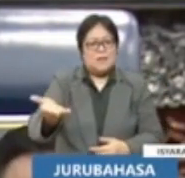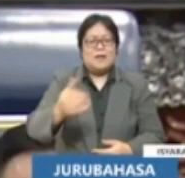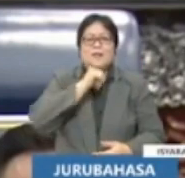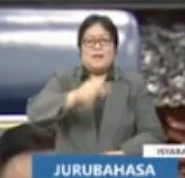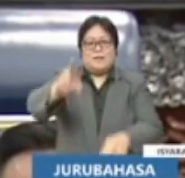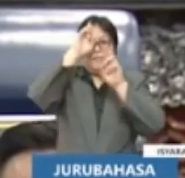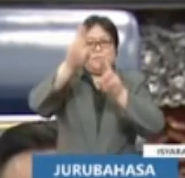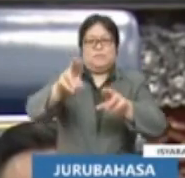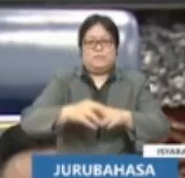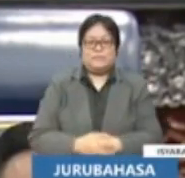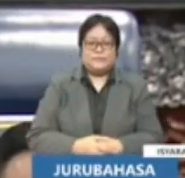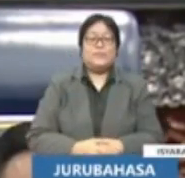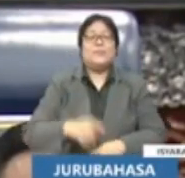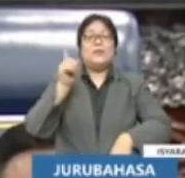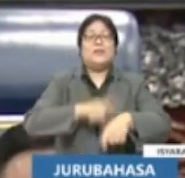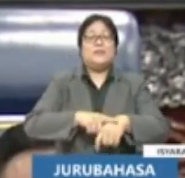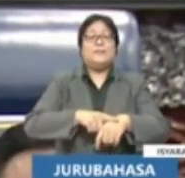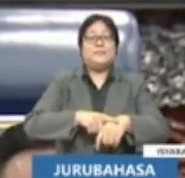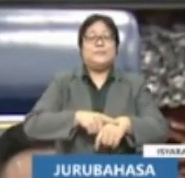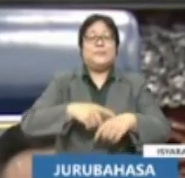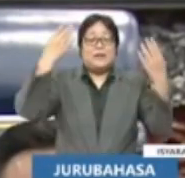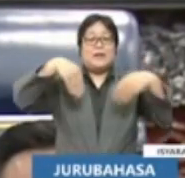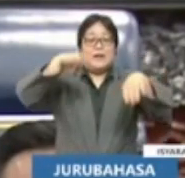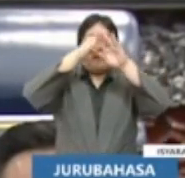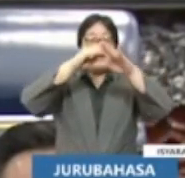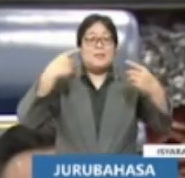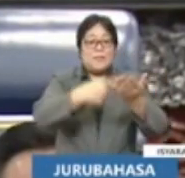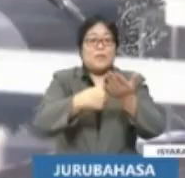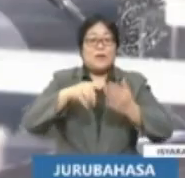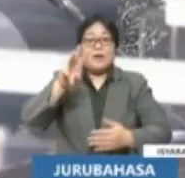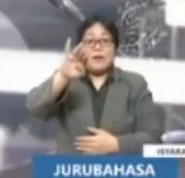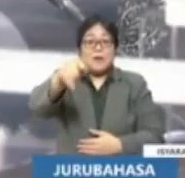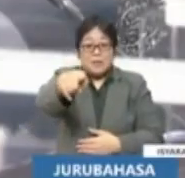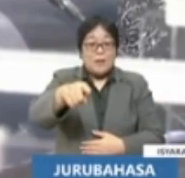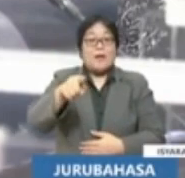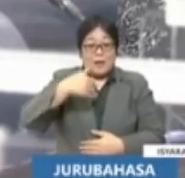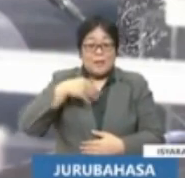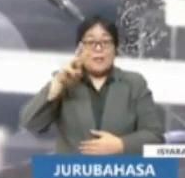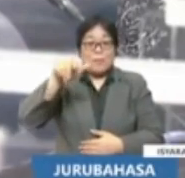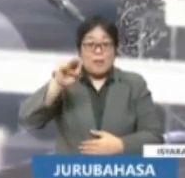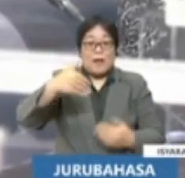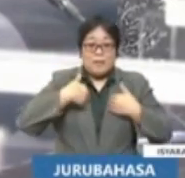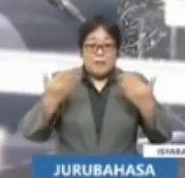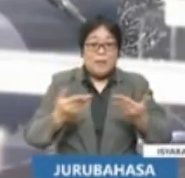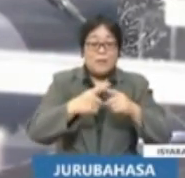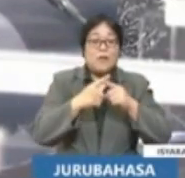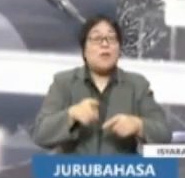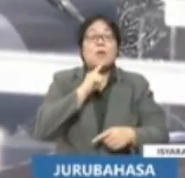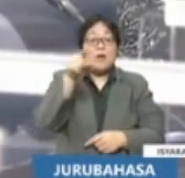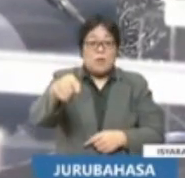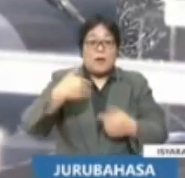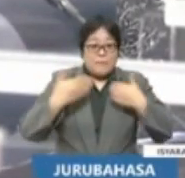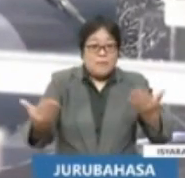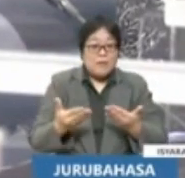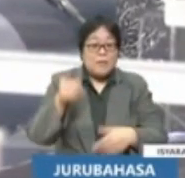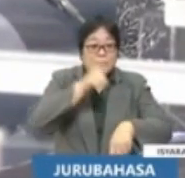tak menghormati masa Yang Berhormat Pekan bahas Damansara ada dalam Dewan. No. Masa bahas Dewan. Were you